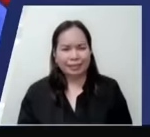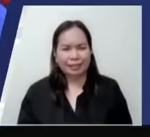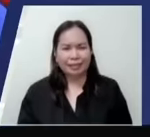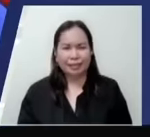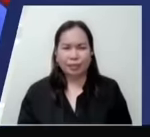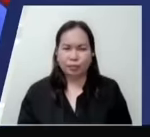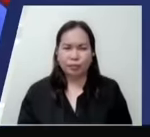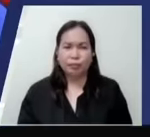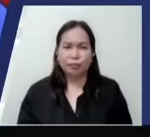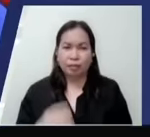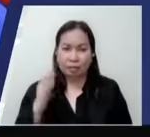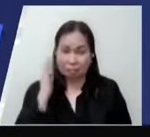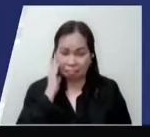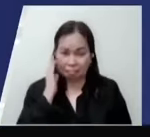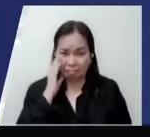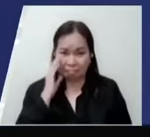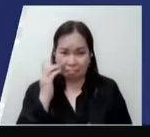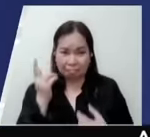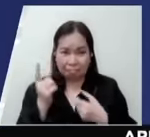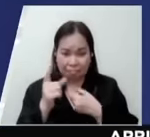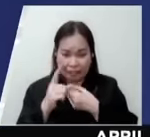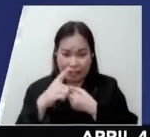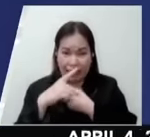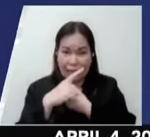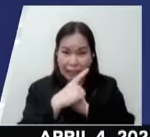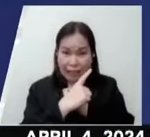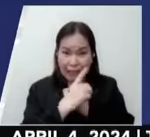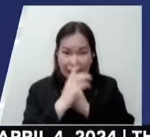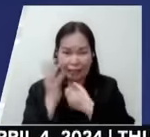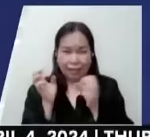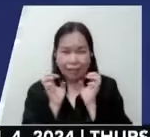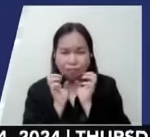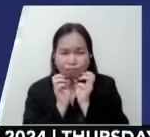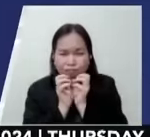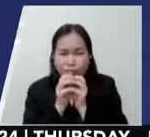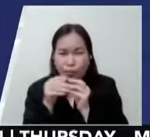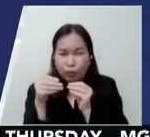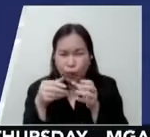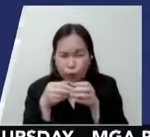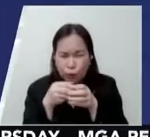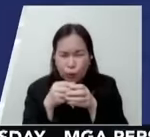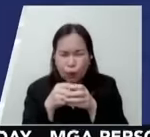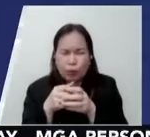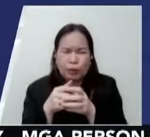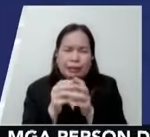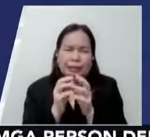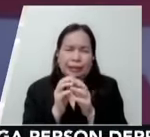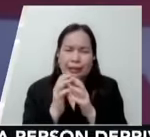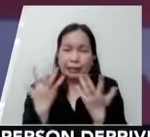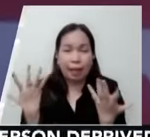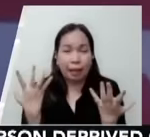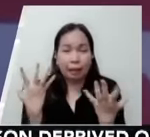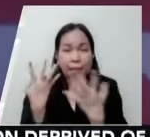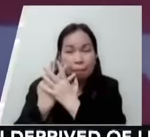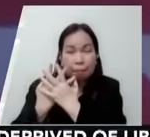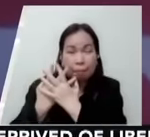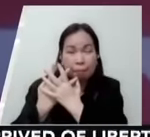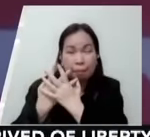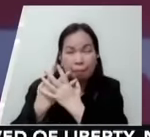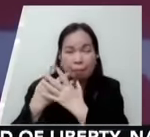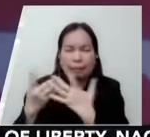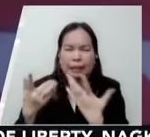Maladelatang sardinas na ang siksikan at malapugo ng init sa ilang kulungan sa bansa. Sa Muntinlupa